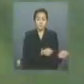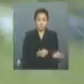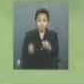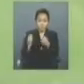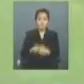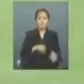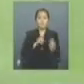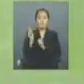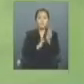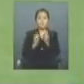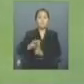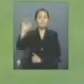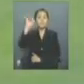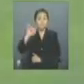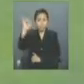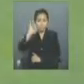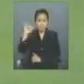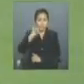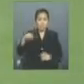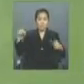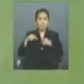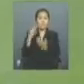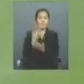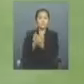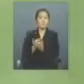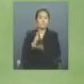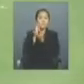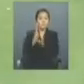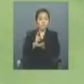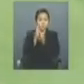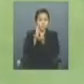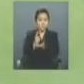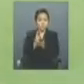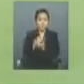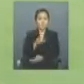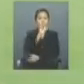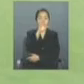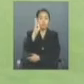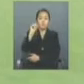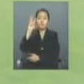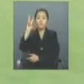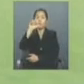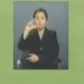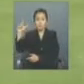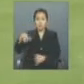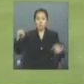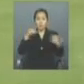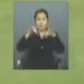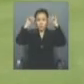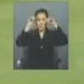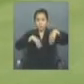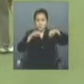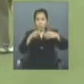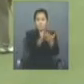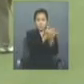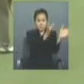โวลเวอร์แมตช์เพลย์แชมเปี้ยนชิพชิงเงินรางวัลรวมประมาณ146ล้านบาทที่เมืองคาซาเลสประเทศสเปนรอบแบ่งกลุ่มแมตช์สุดท้าย